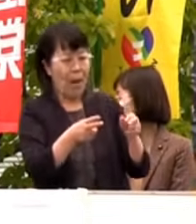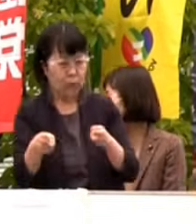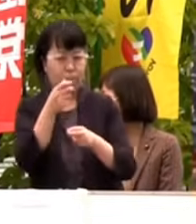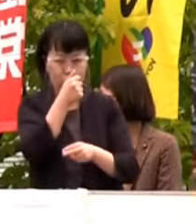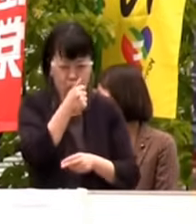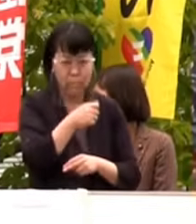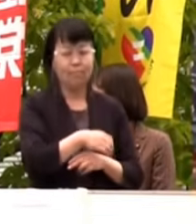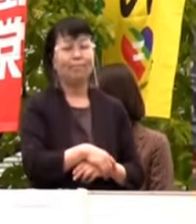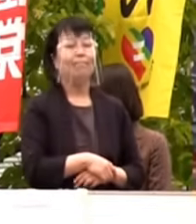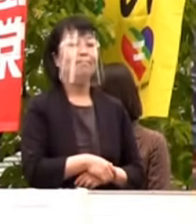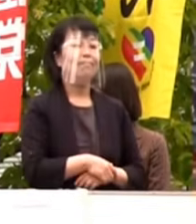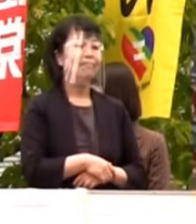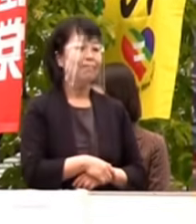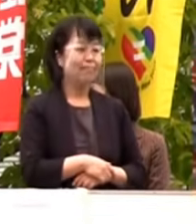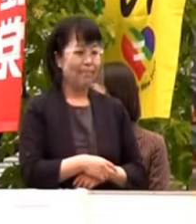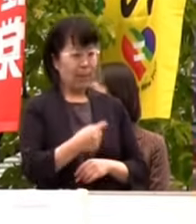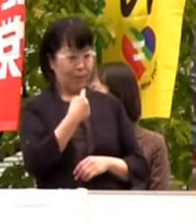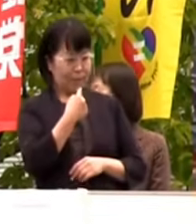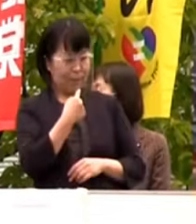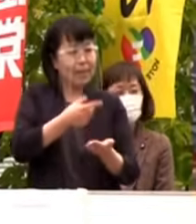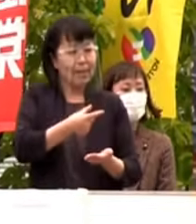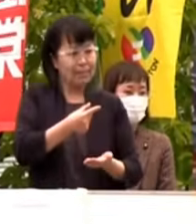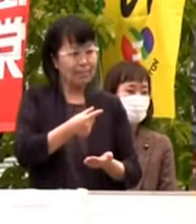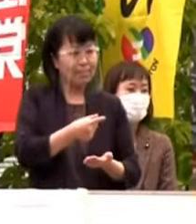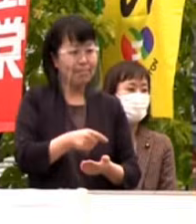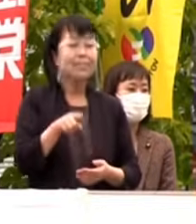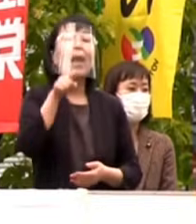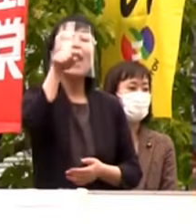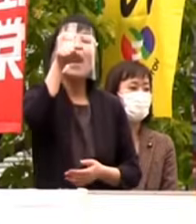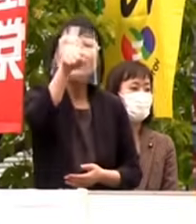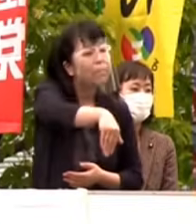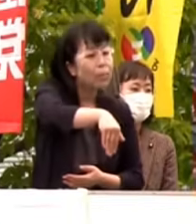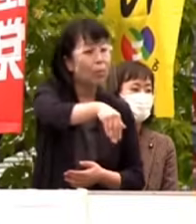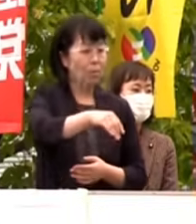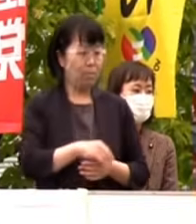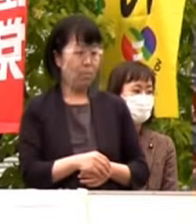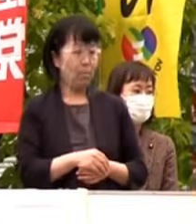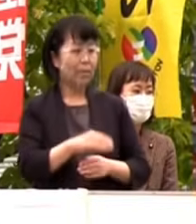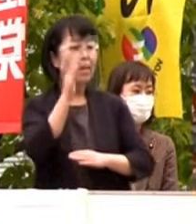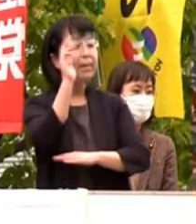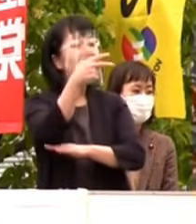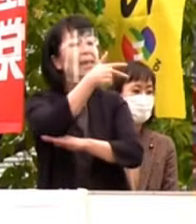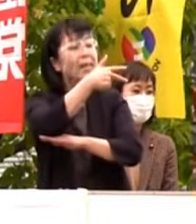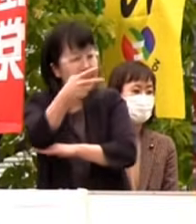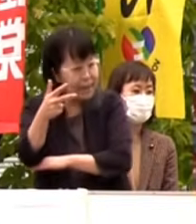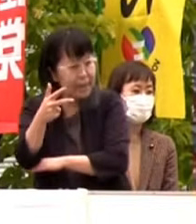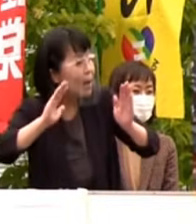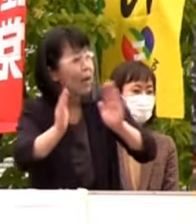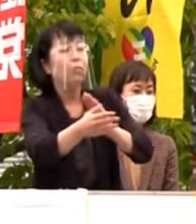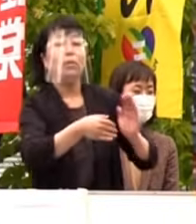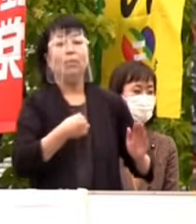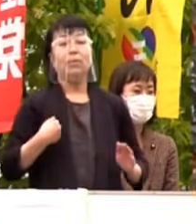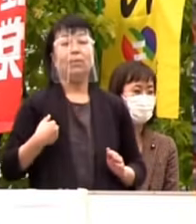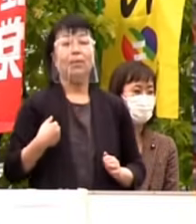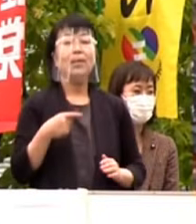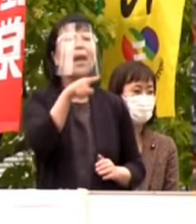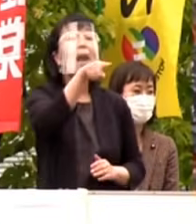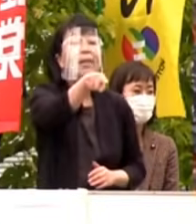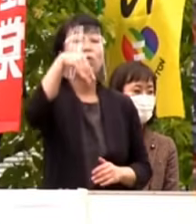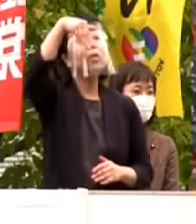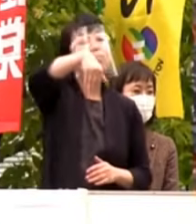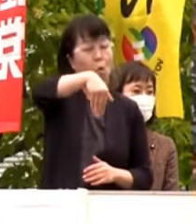いました。ですから私は訴えたい。あなたの一票で政治は変えられます。あなたの一票